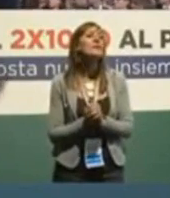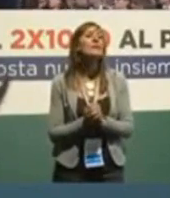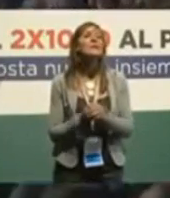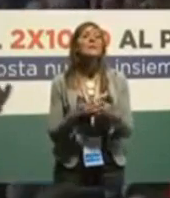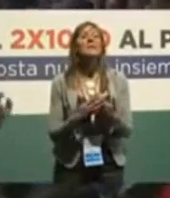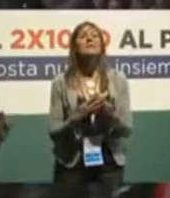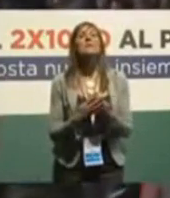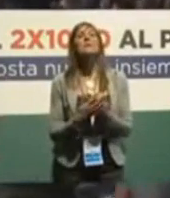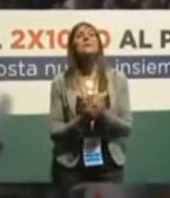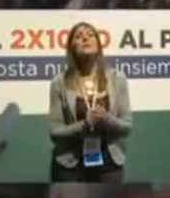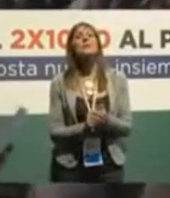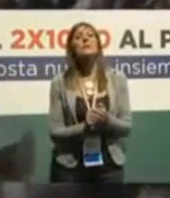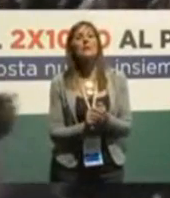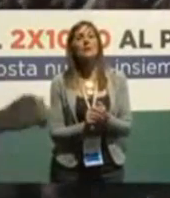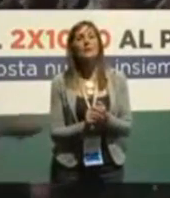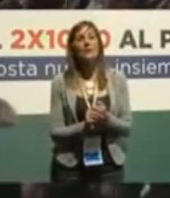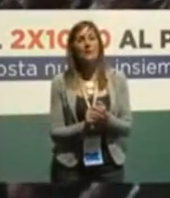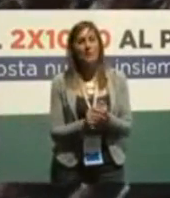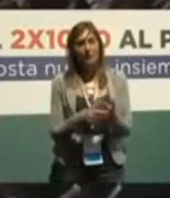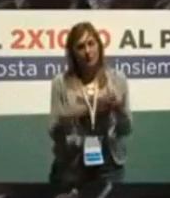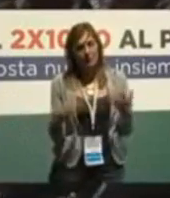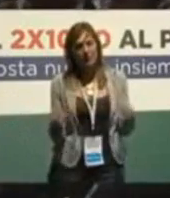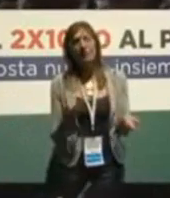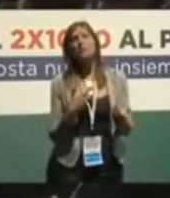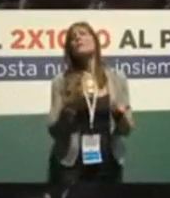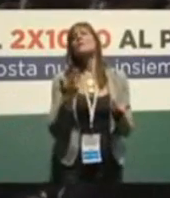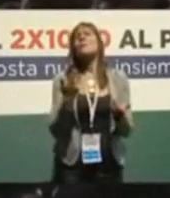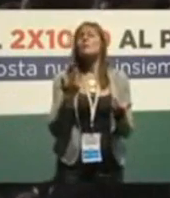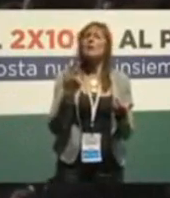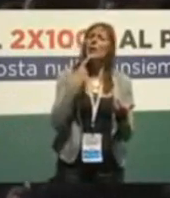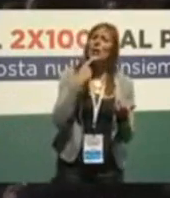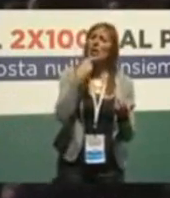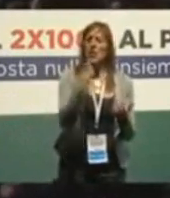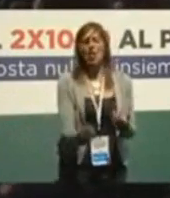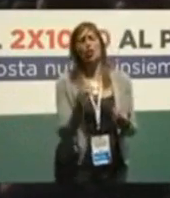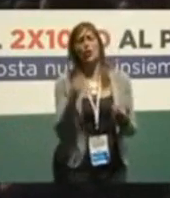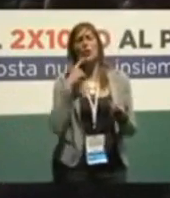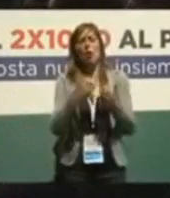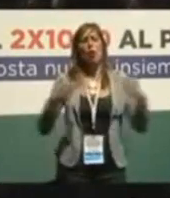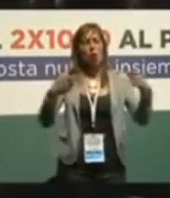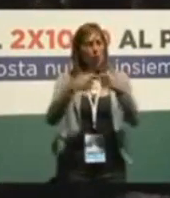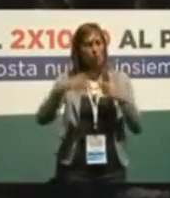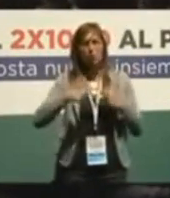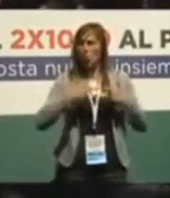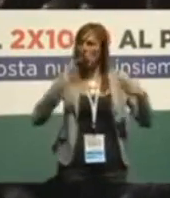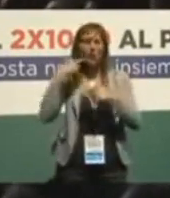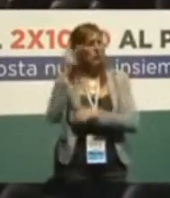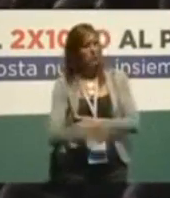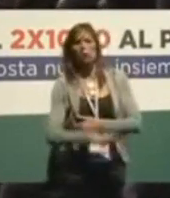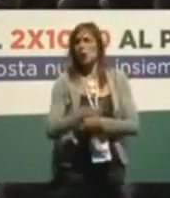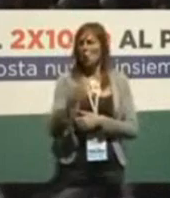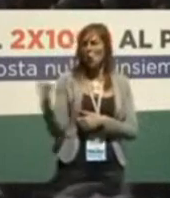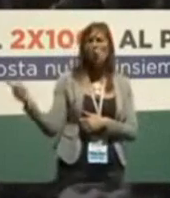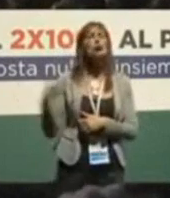Chi dice, non sono pochi, che questo congresso non è stato un congresso vero non conosce né Andrea Orlando né